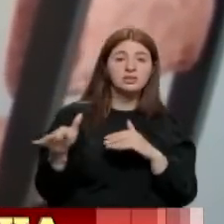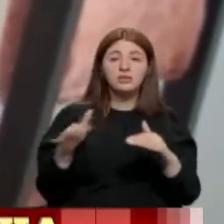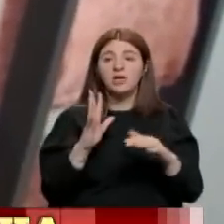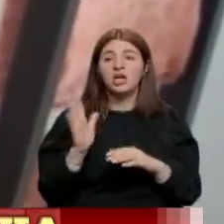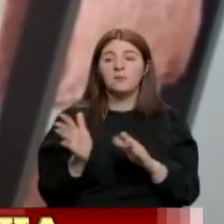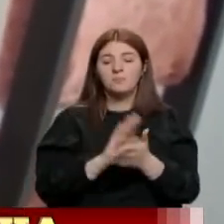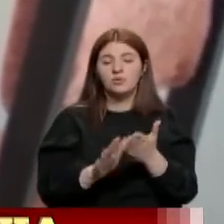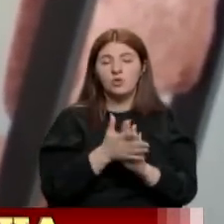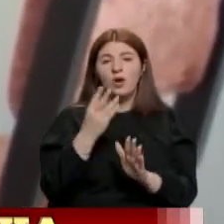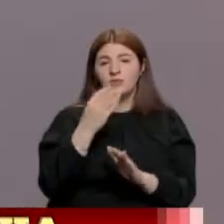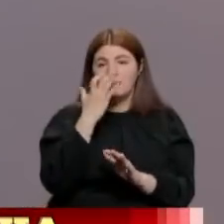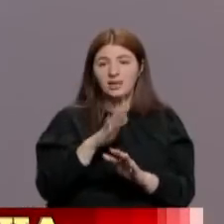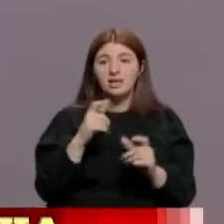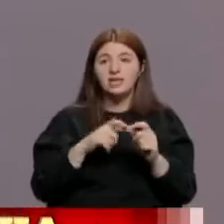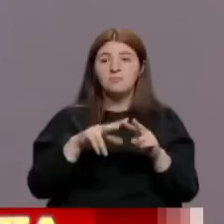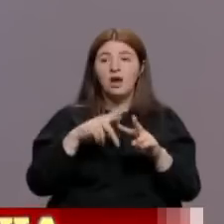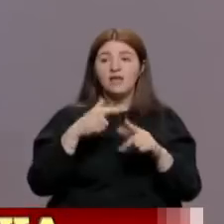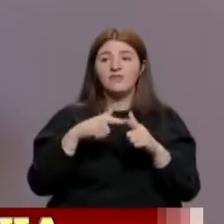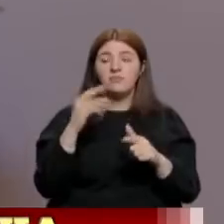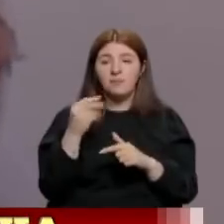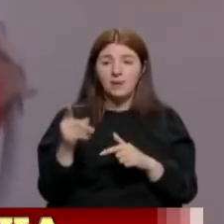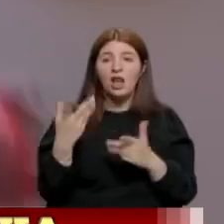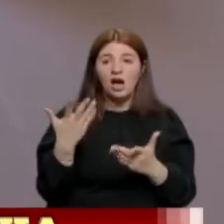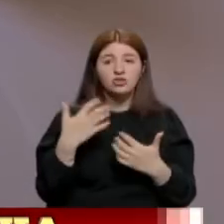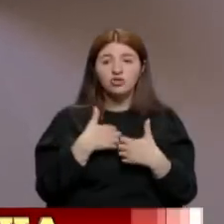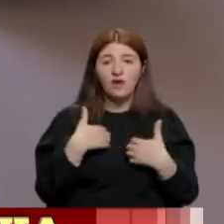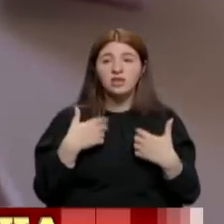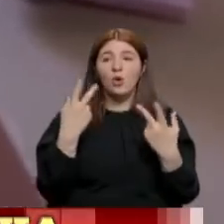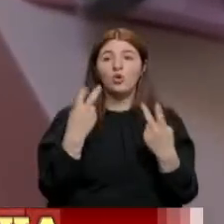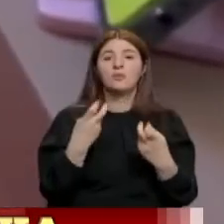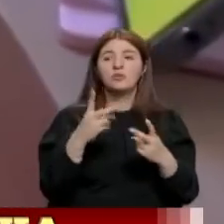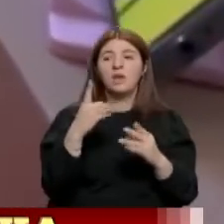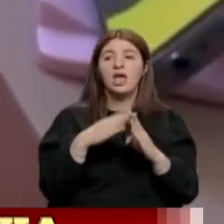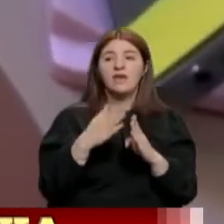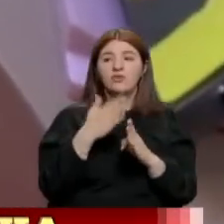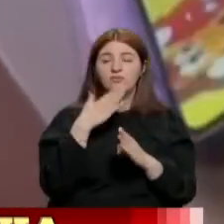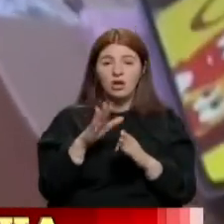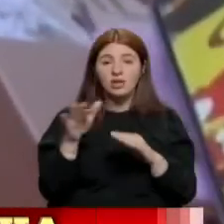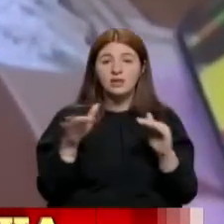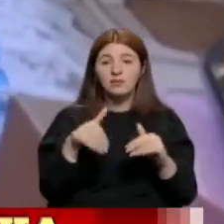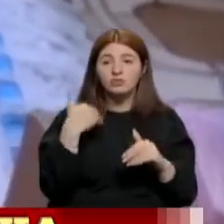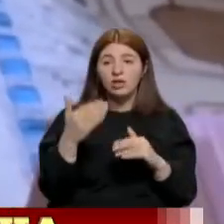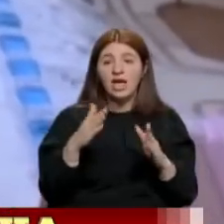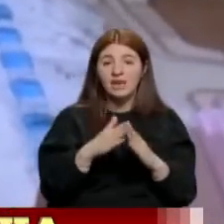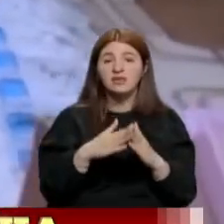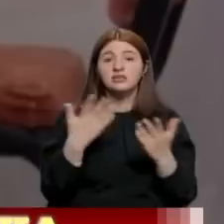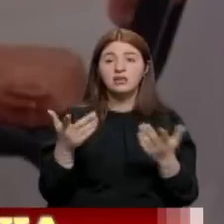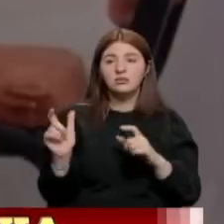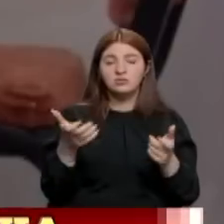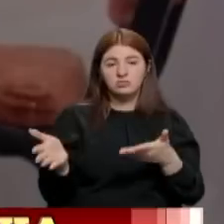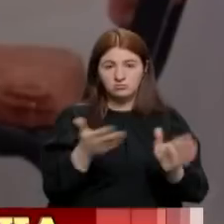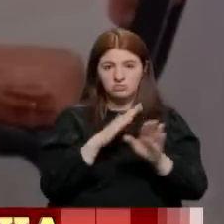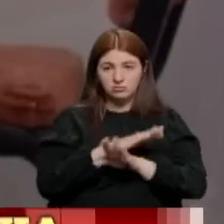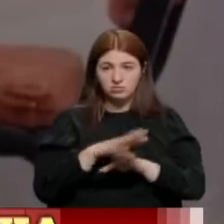sarsıntının geçmesini beklediler. SMA'lı Fatma bebeğin artık güvenle oturabileceği bir evi yok. Depremden sonra ev zaten tahliye